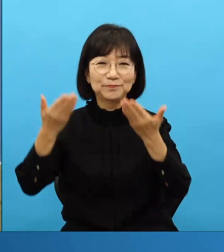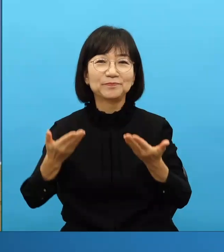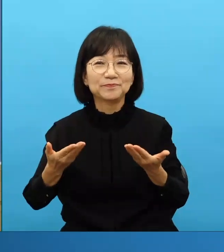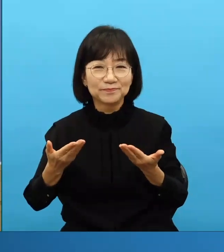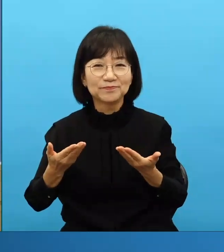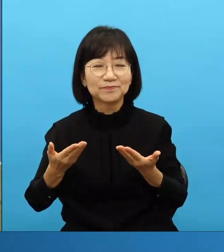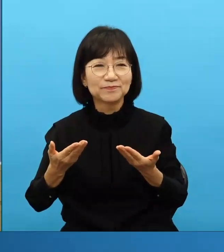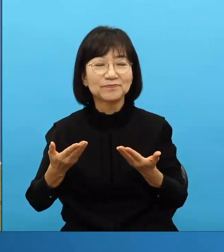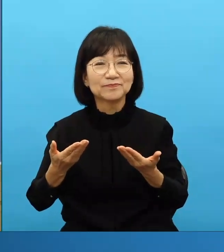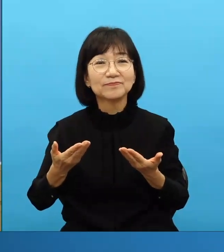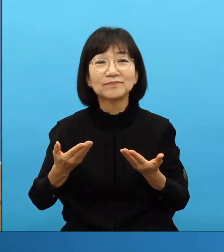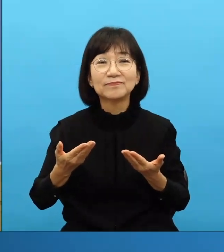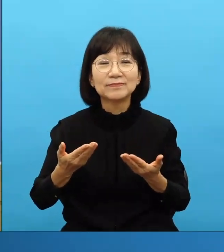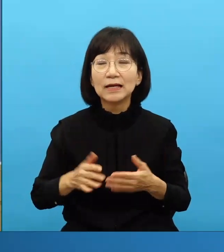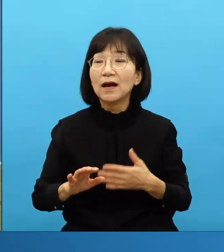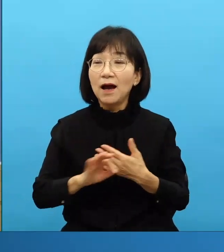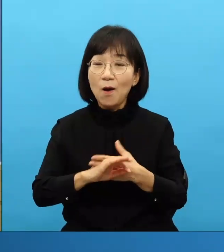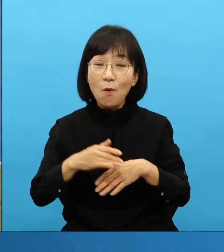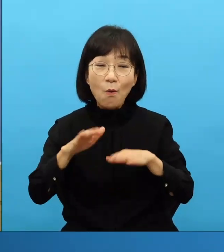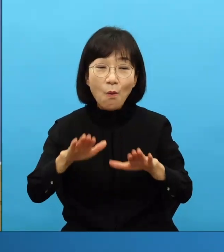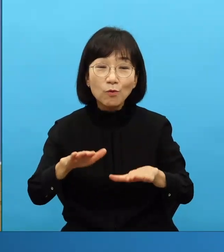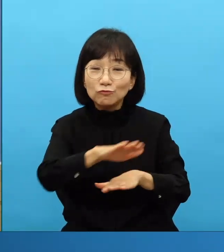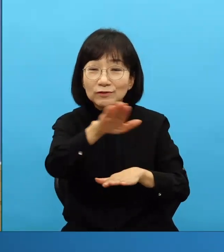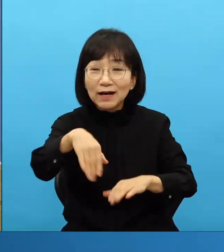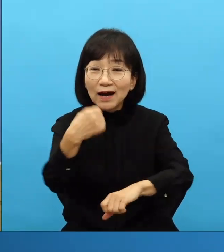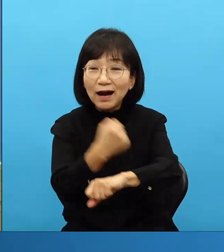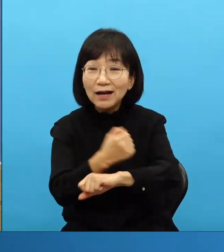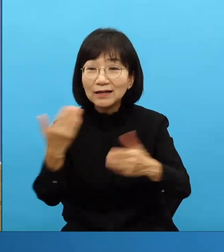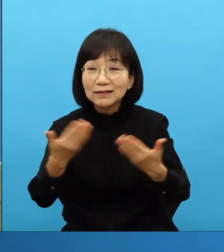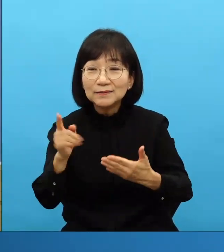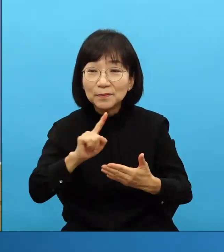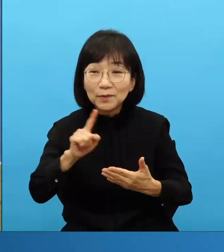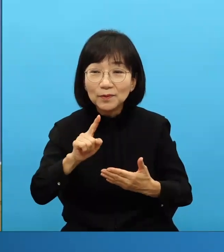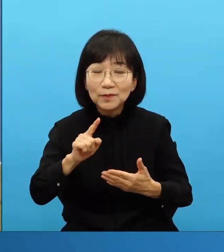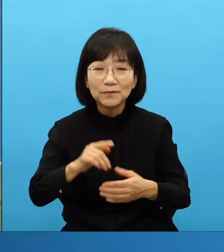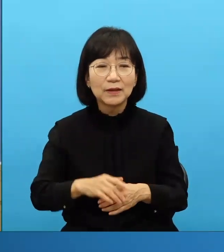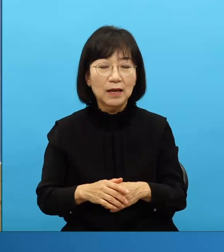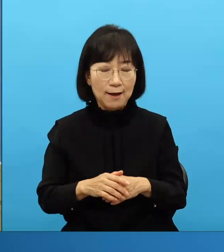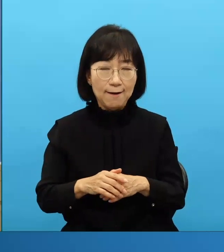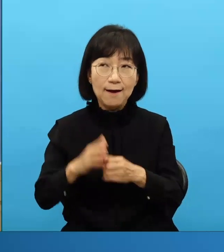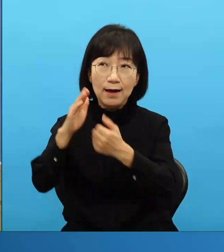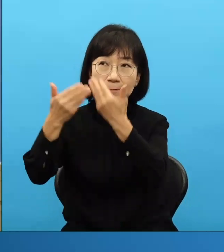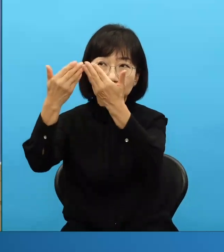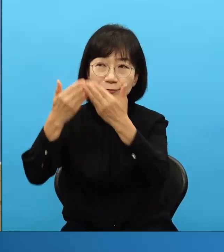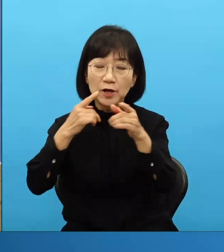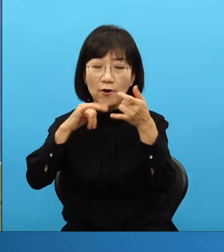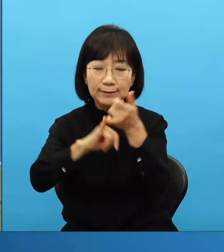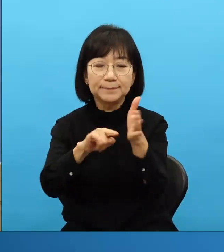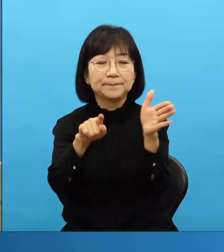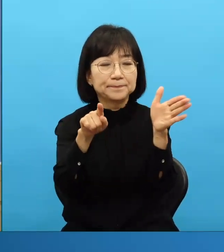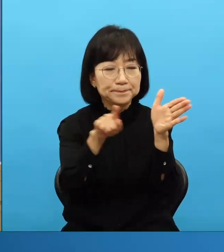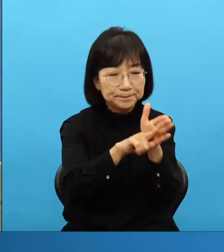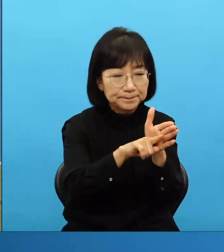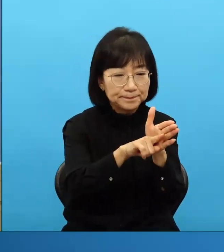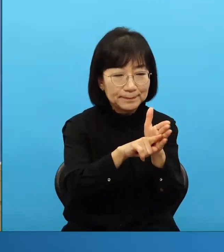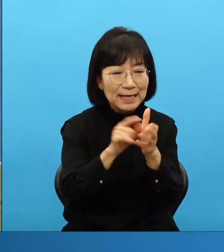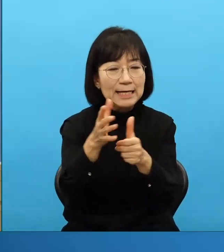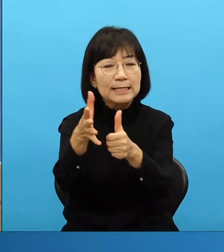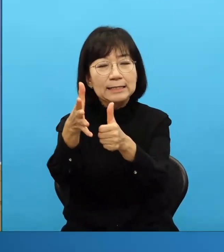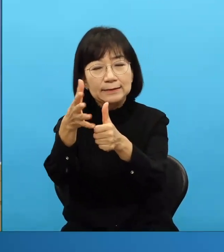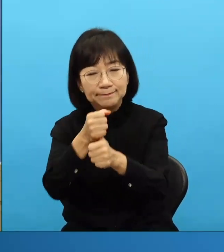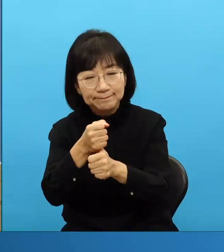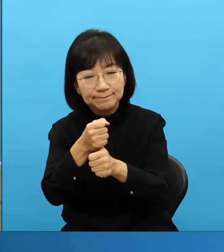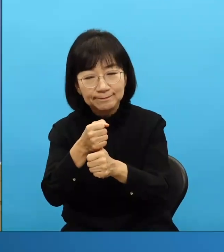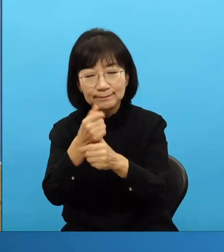그렇다면 오늘 저와 여러분이 할 것은 뭐라고요? If that's so, then what is it that you and I need 이 to do? 언약을 믿고 Is to believe in this 이 언약을 covenant. 붙잡고 Is to hold on to this covenant.